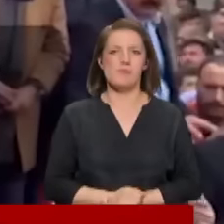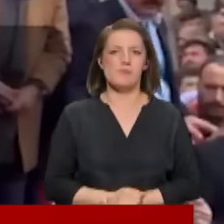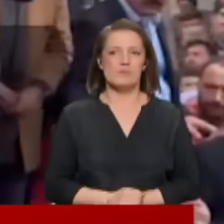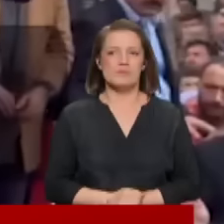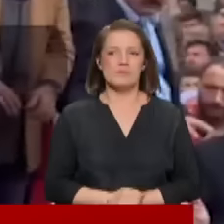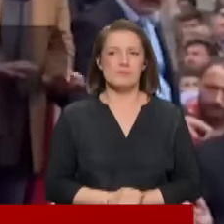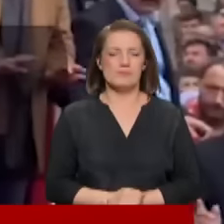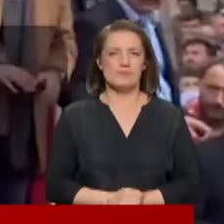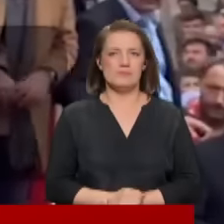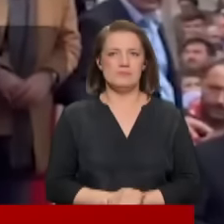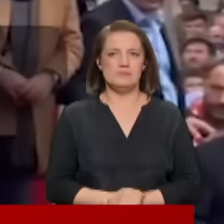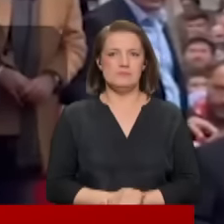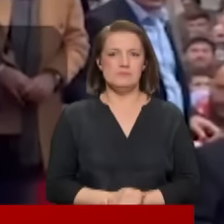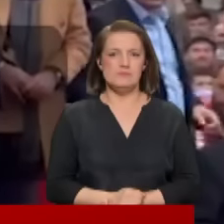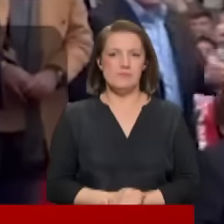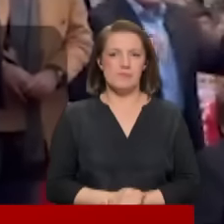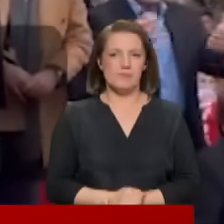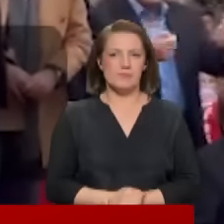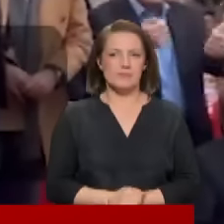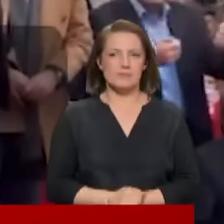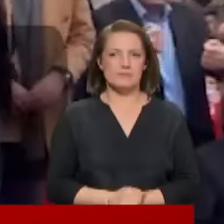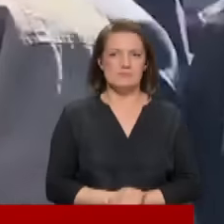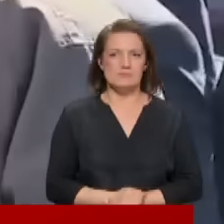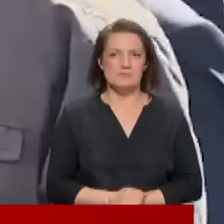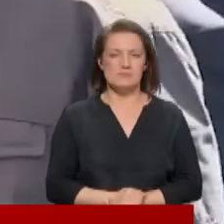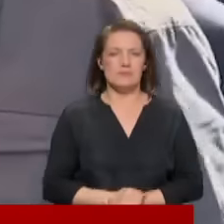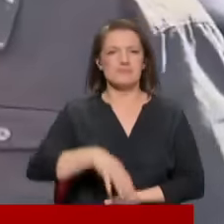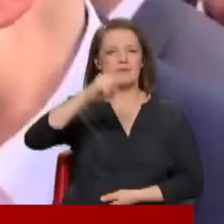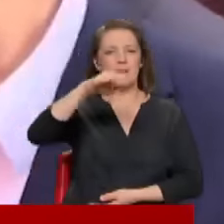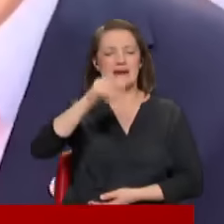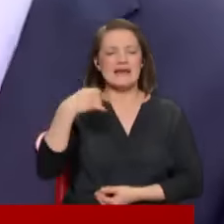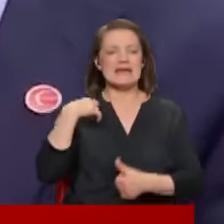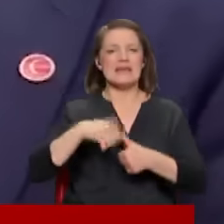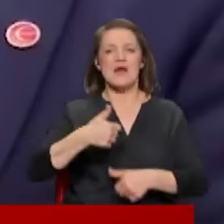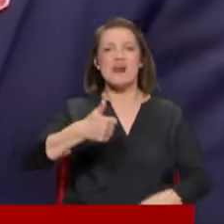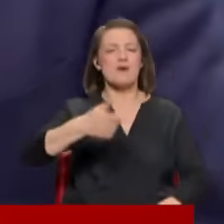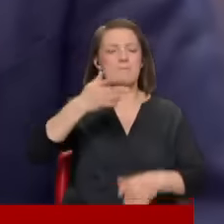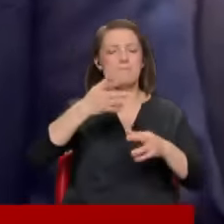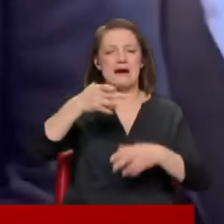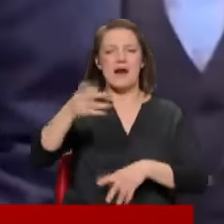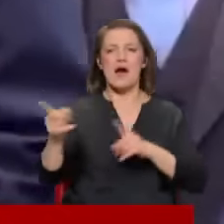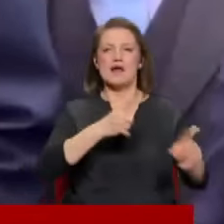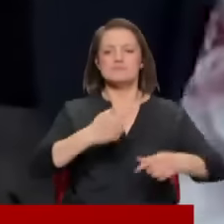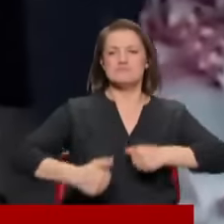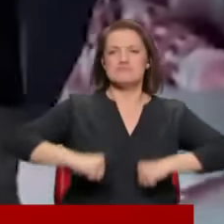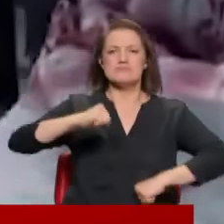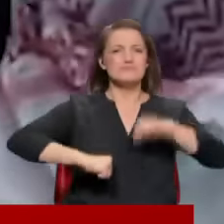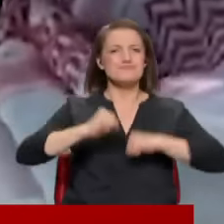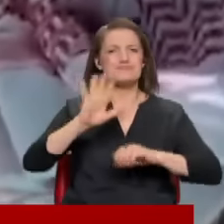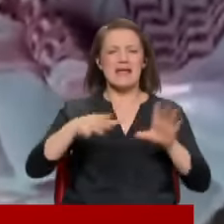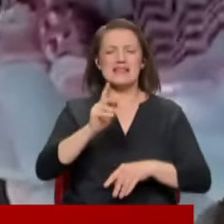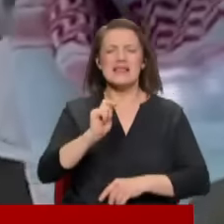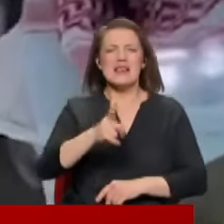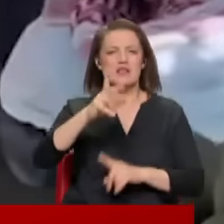Yeniden Refah Partisi diyor inşallah. Allah hepinize razı olsun diyorum. AK Parti ile Yeniden Refah Partisi arasında rekabetin en sert geçeceği